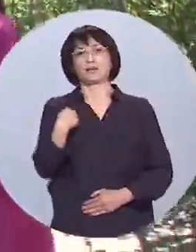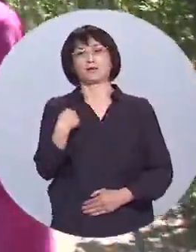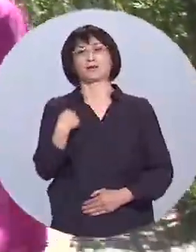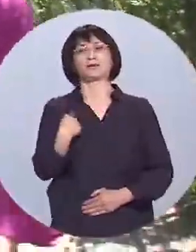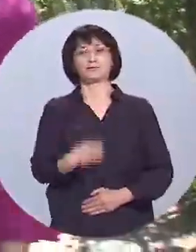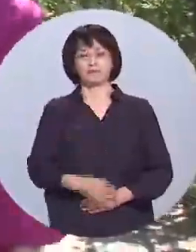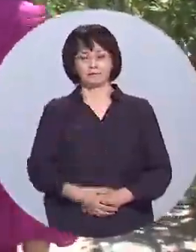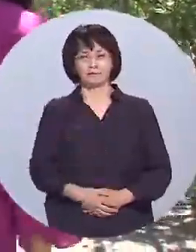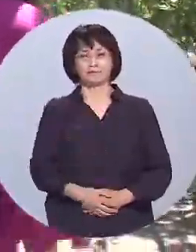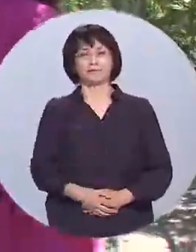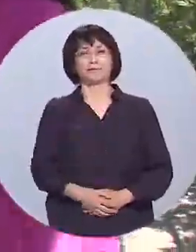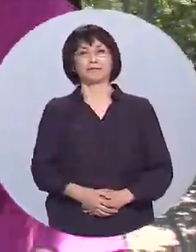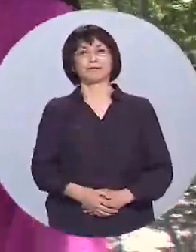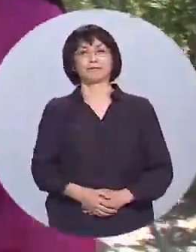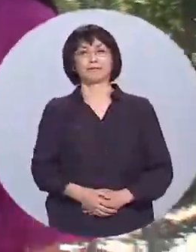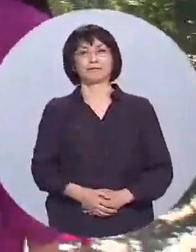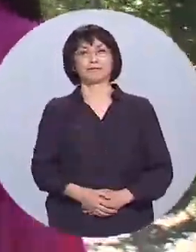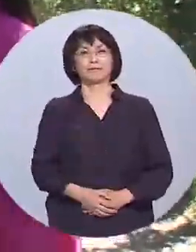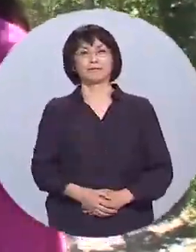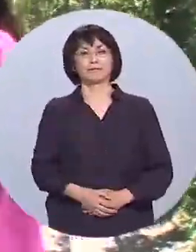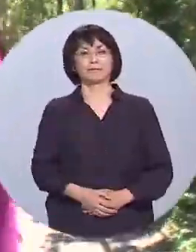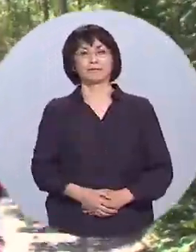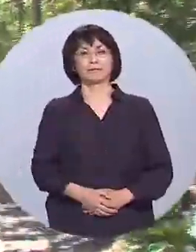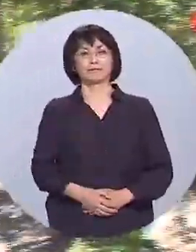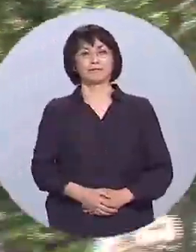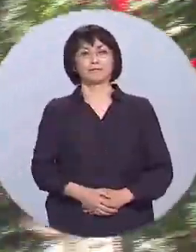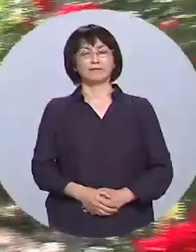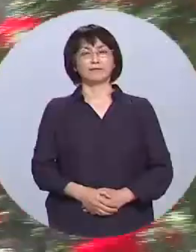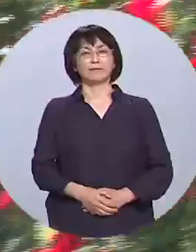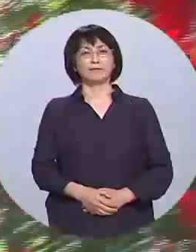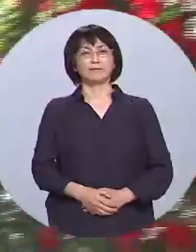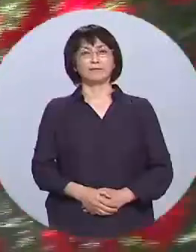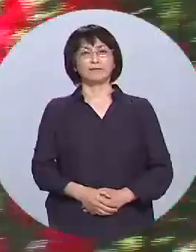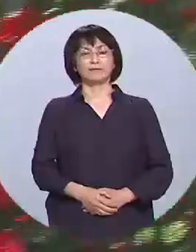ね。可愛いですね。